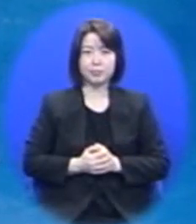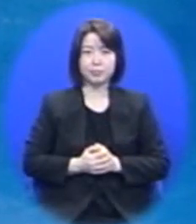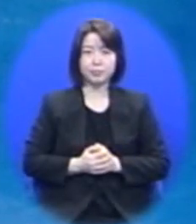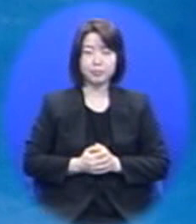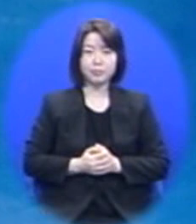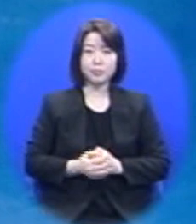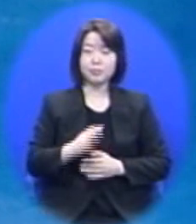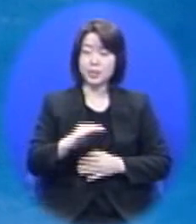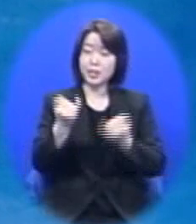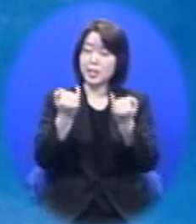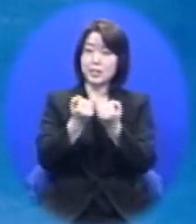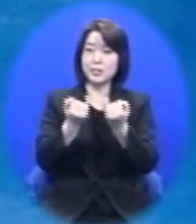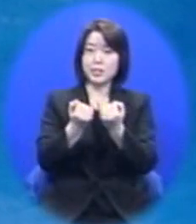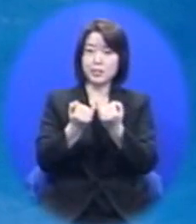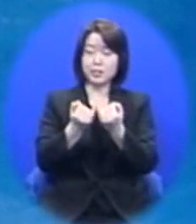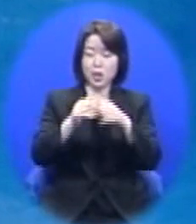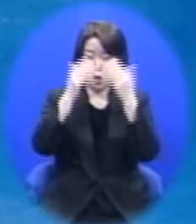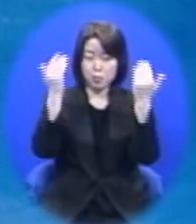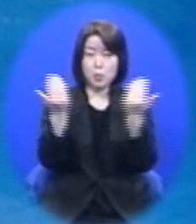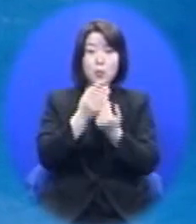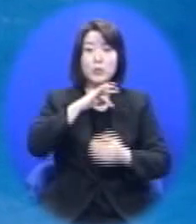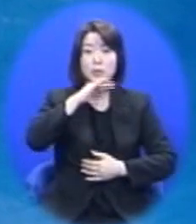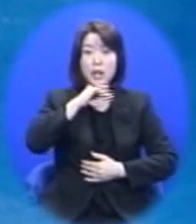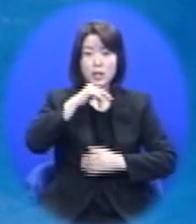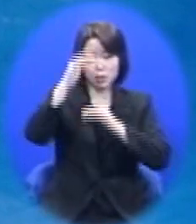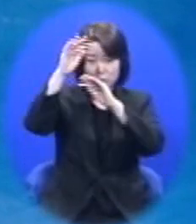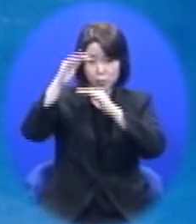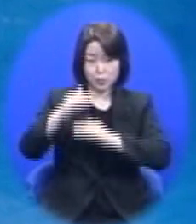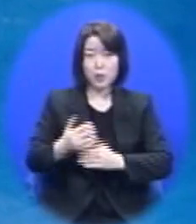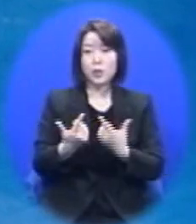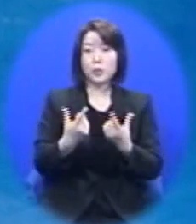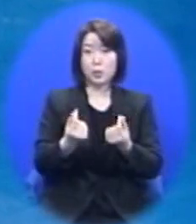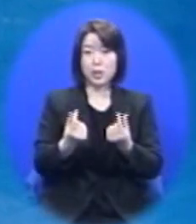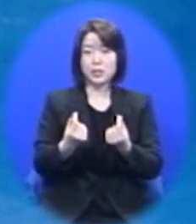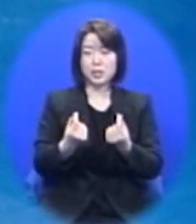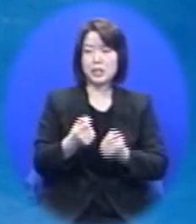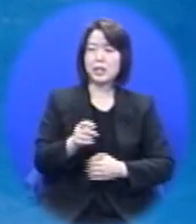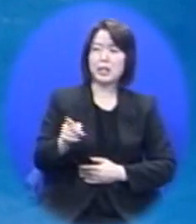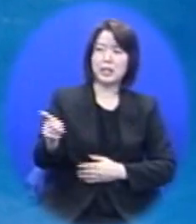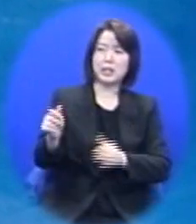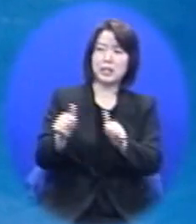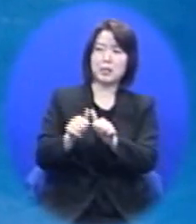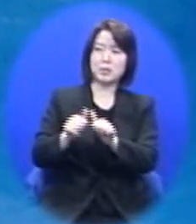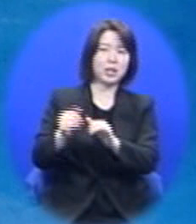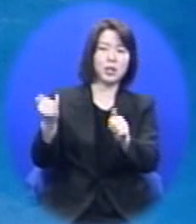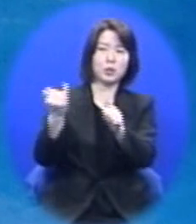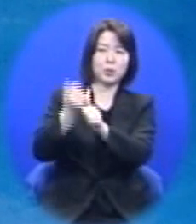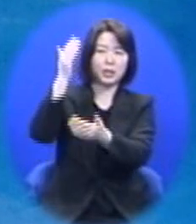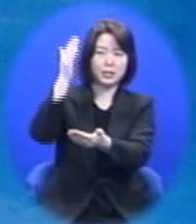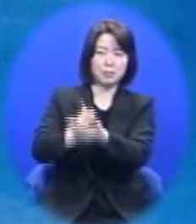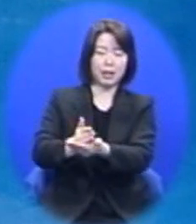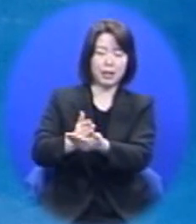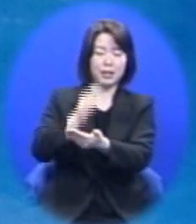근데 여자분들은 전 연령에 걸쳐서 나오는 것이 이 남자와 결혼하지 말 걸.